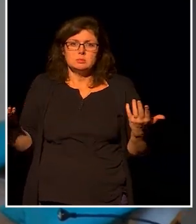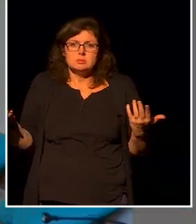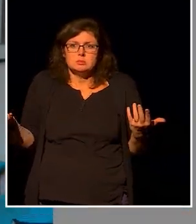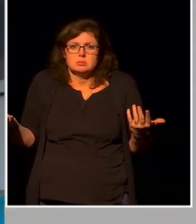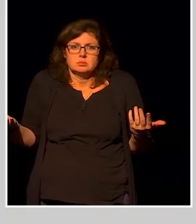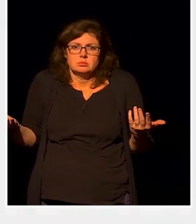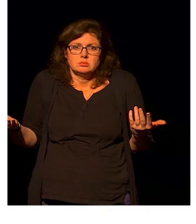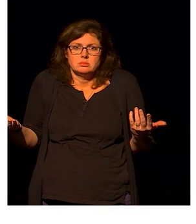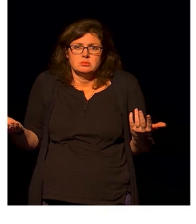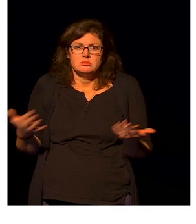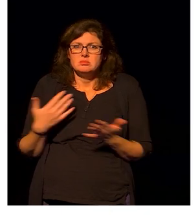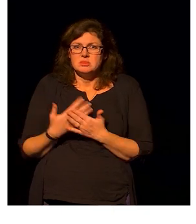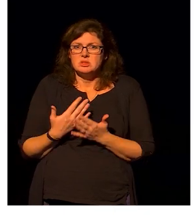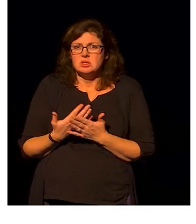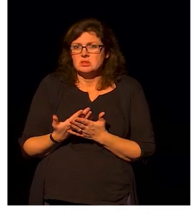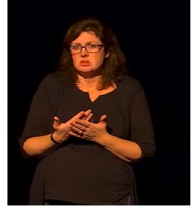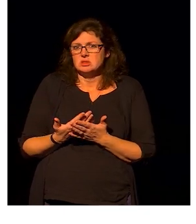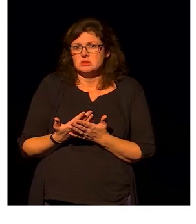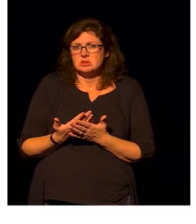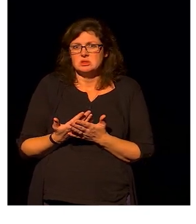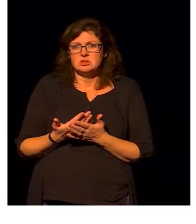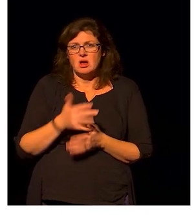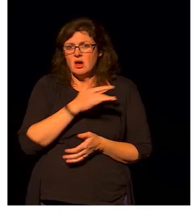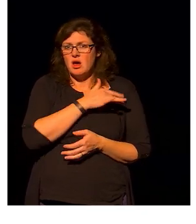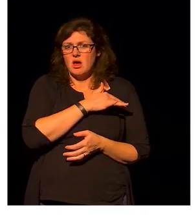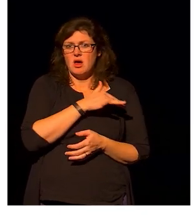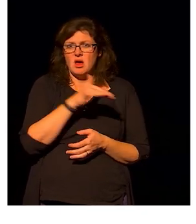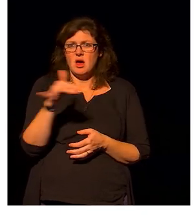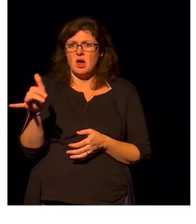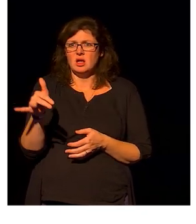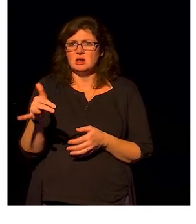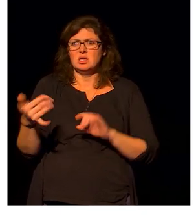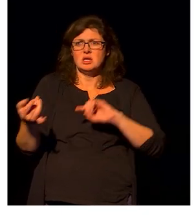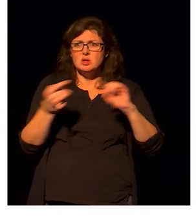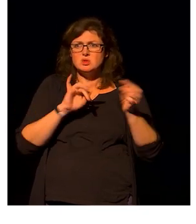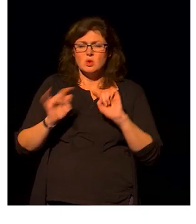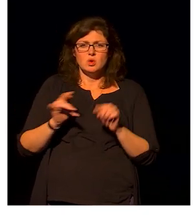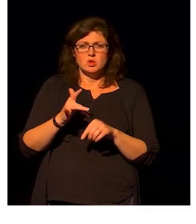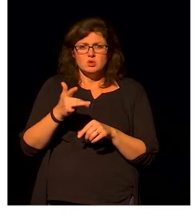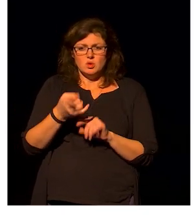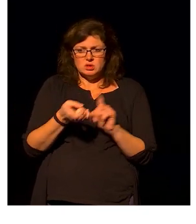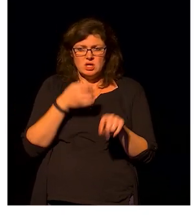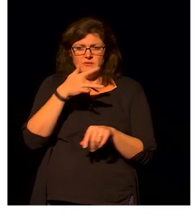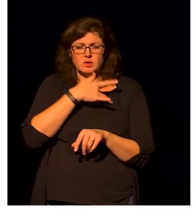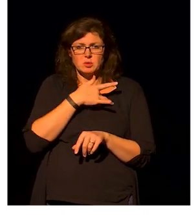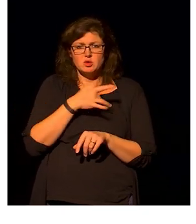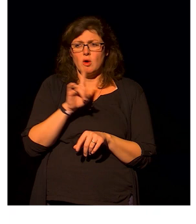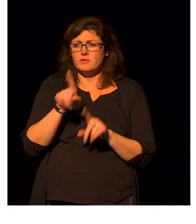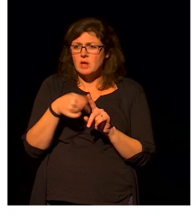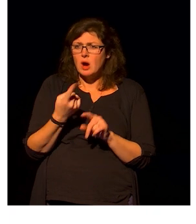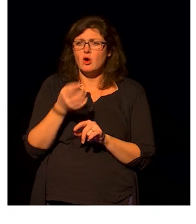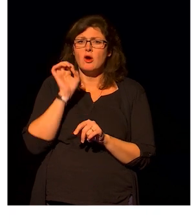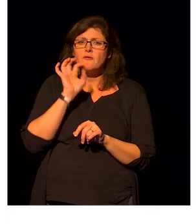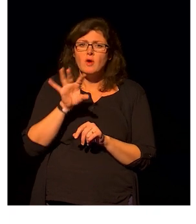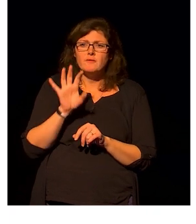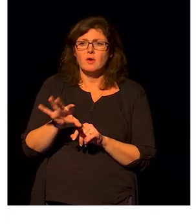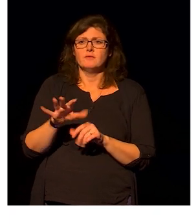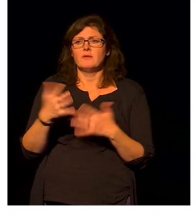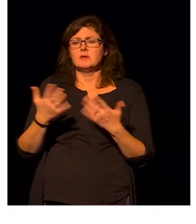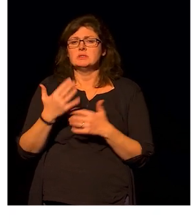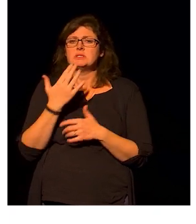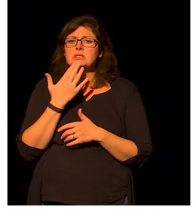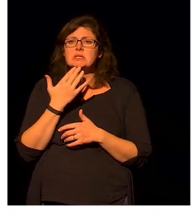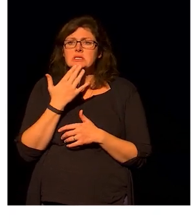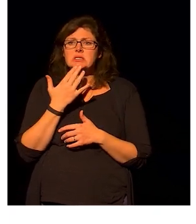das betrifft die ganzen Diskussionen, das betrifft den Vorwurf, Israel